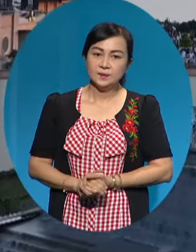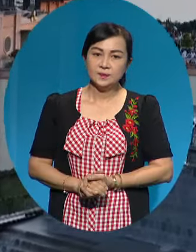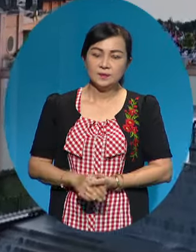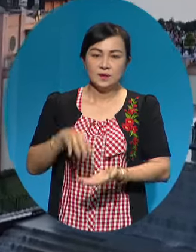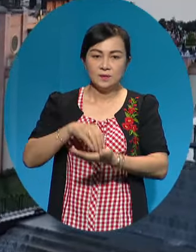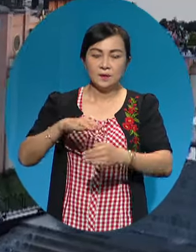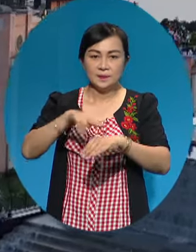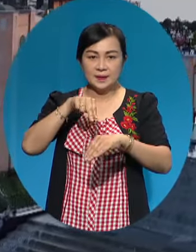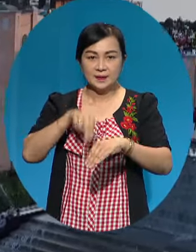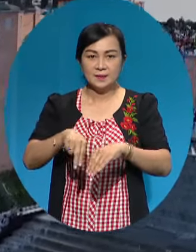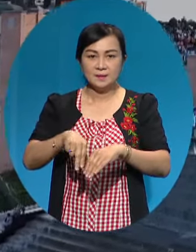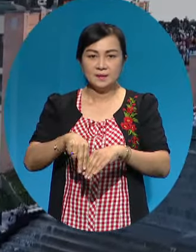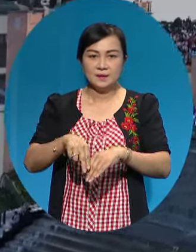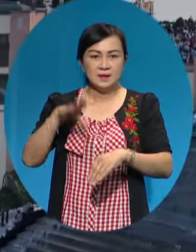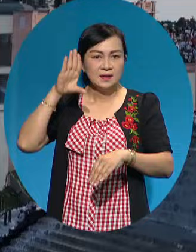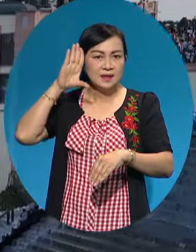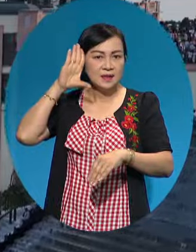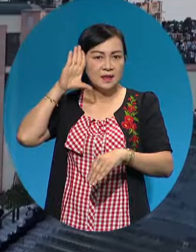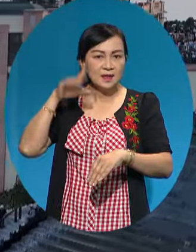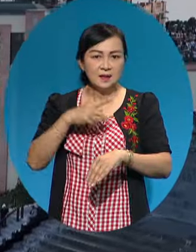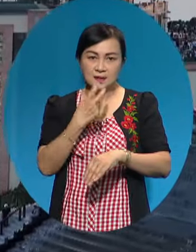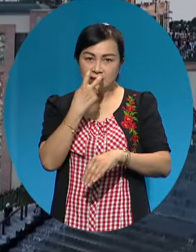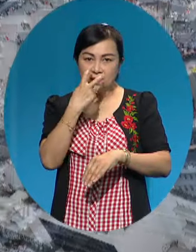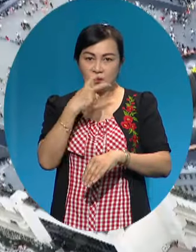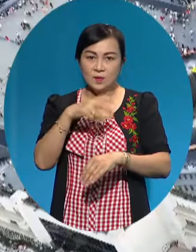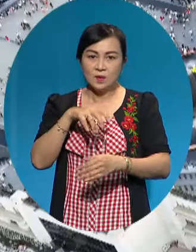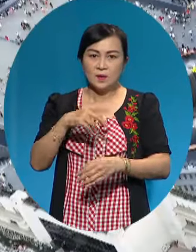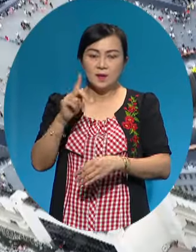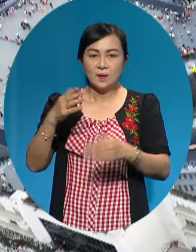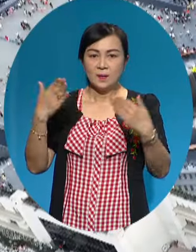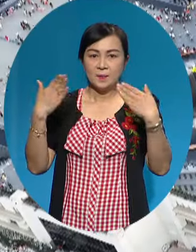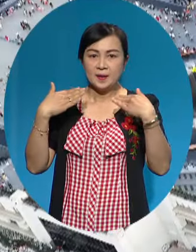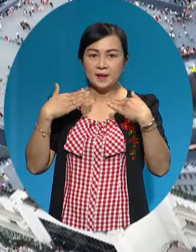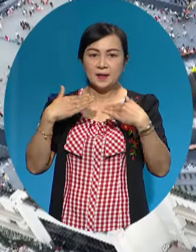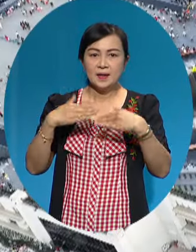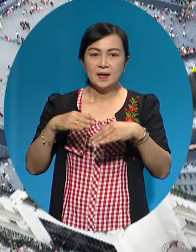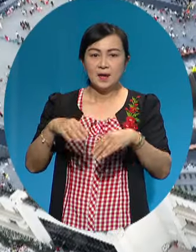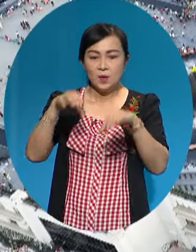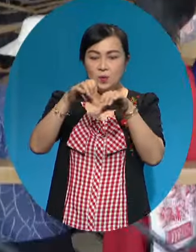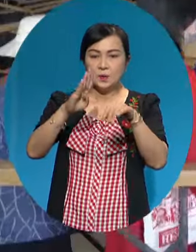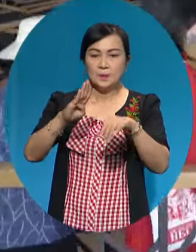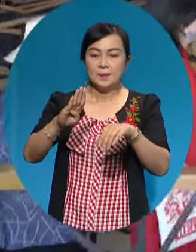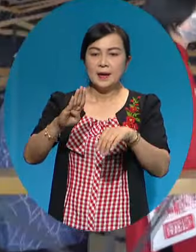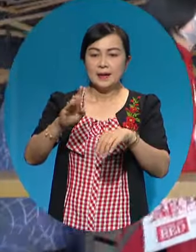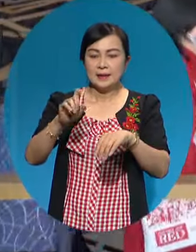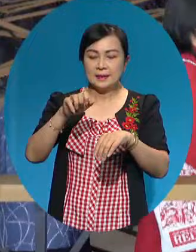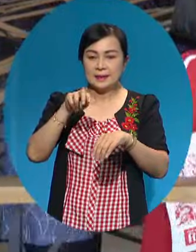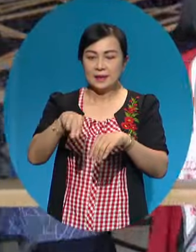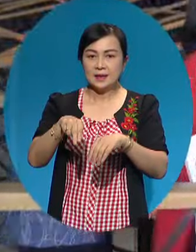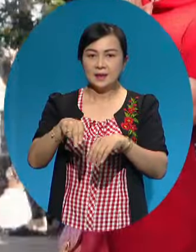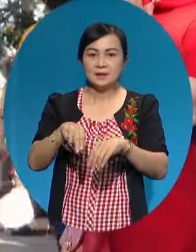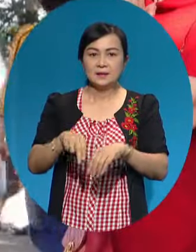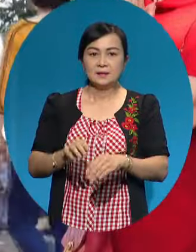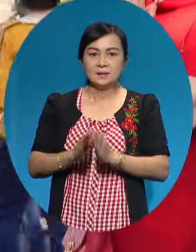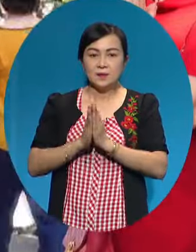Khu vực miền Nam, những ngày này thời tiết nắng ráo, du khách tìm đến những nơi có khí hậu mát mẻ như đỉnh núi Bà Đen để du xuân và hành hương chiêm